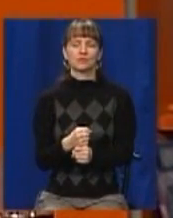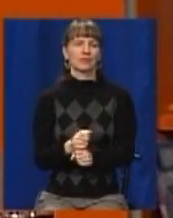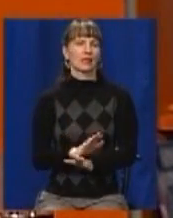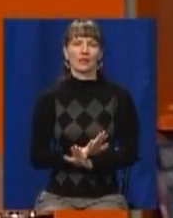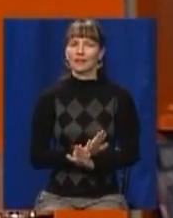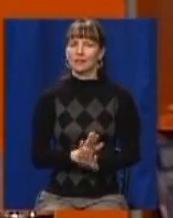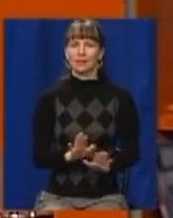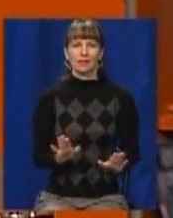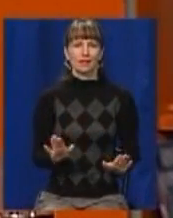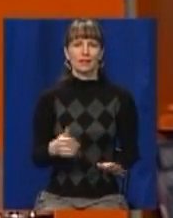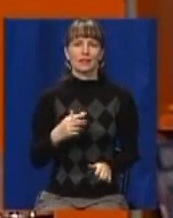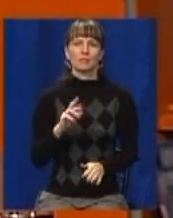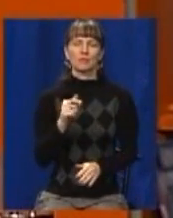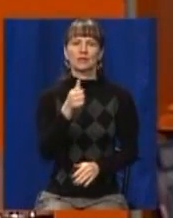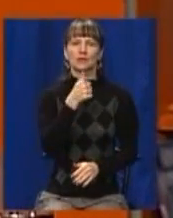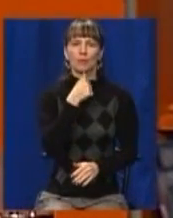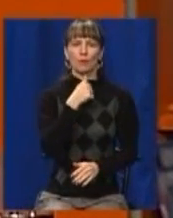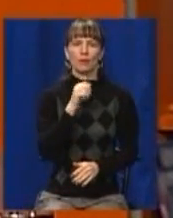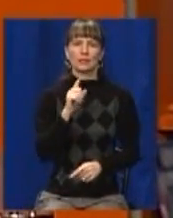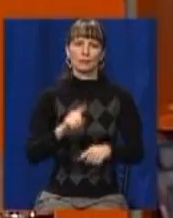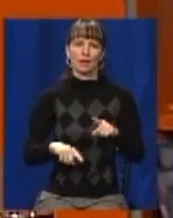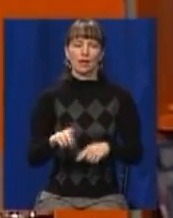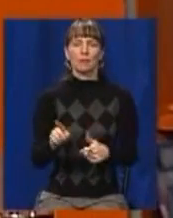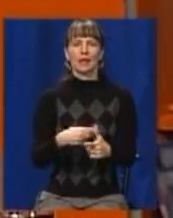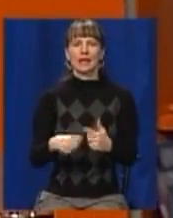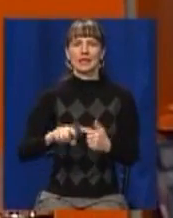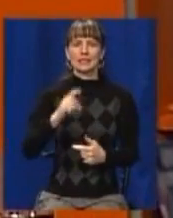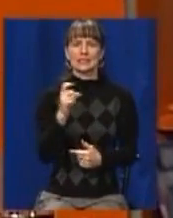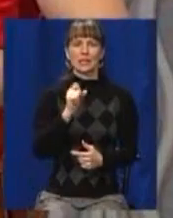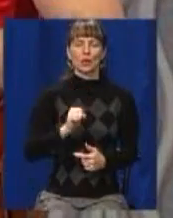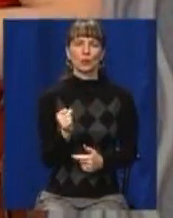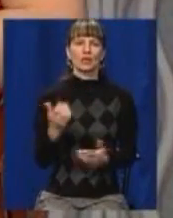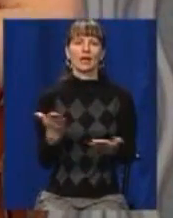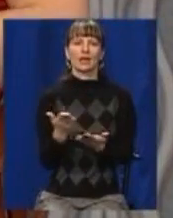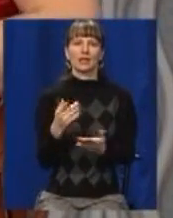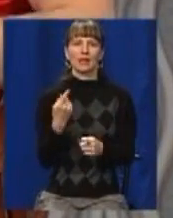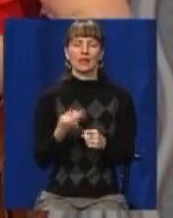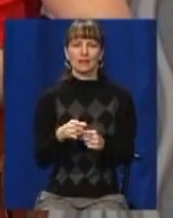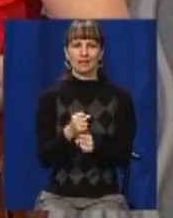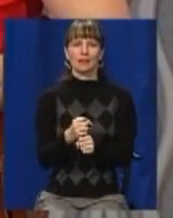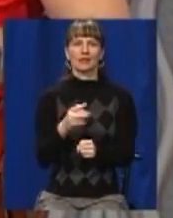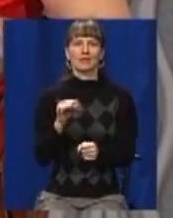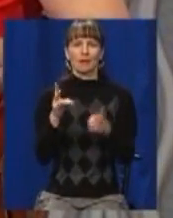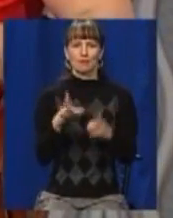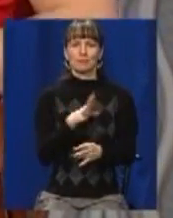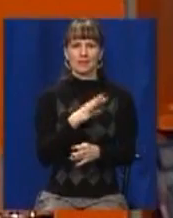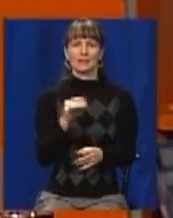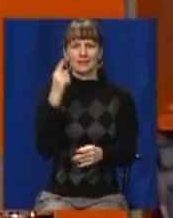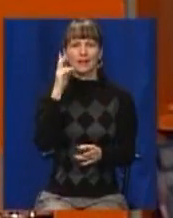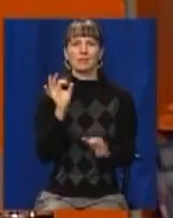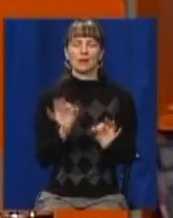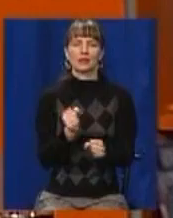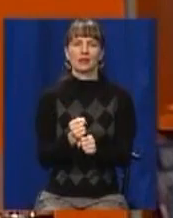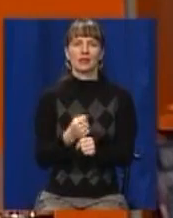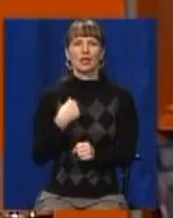Ні, скоріше я пробувала це з батьками або з друзями, які вже робили це, травмувалися і знають, як потрібно робити правильно. Але все я вірно. Думаю,